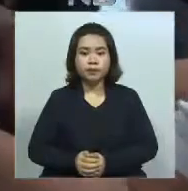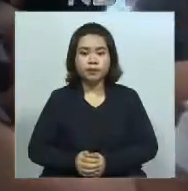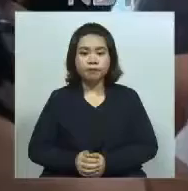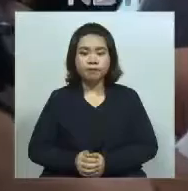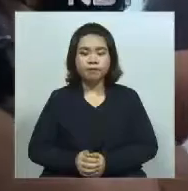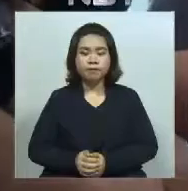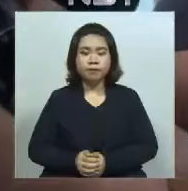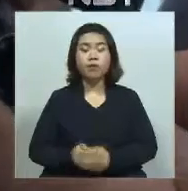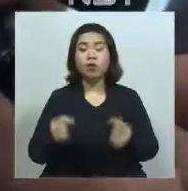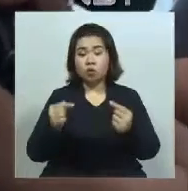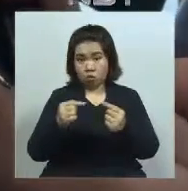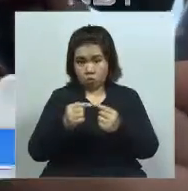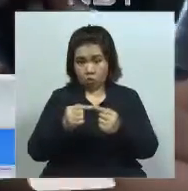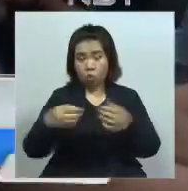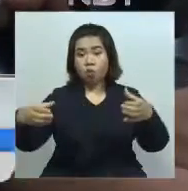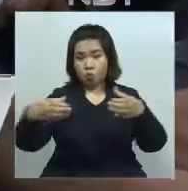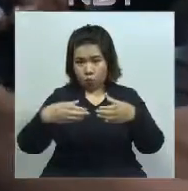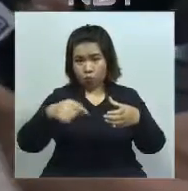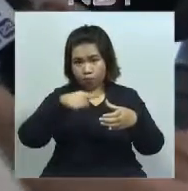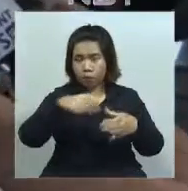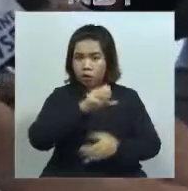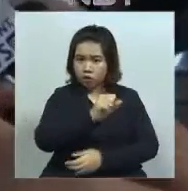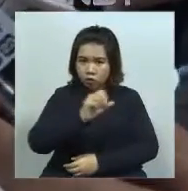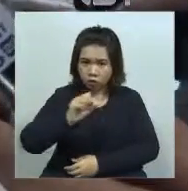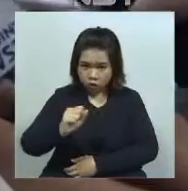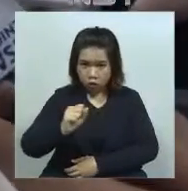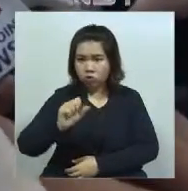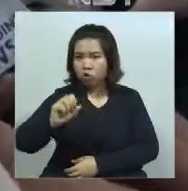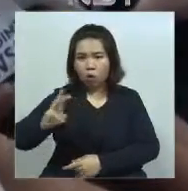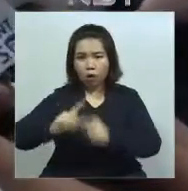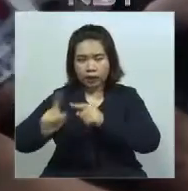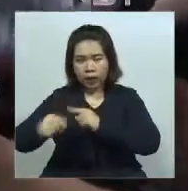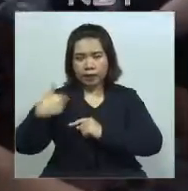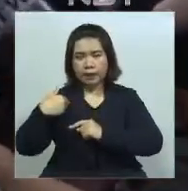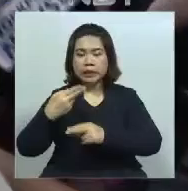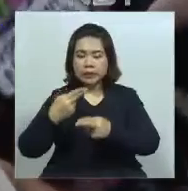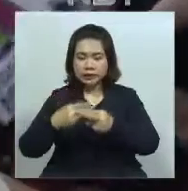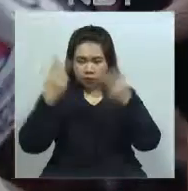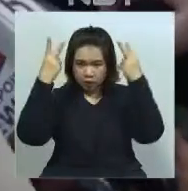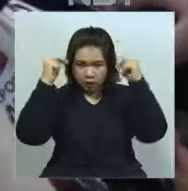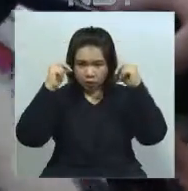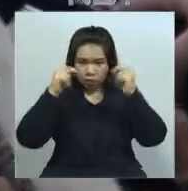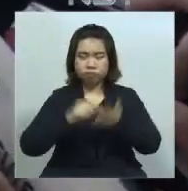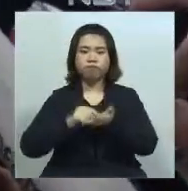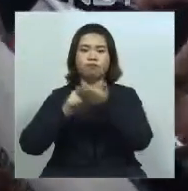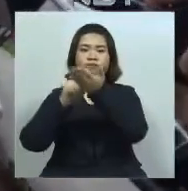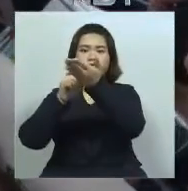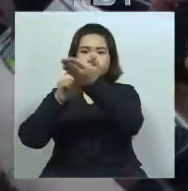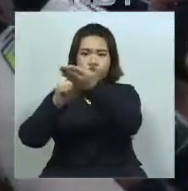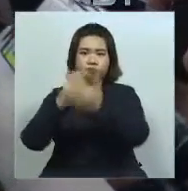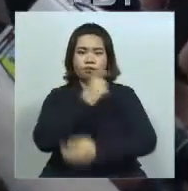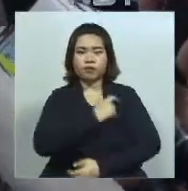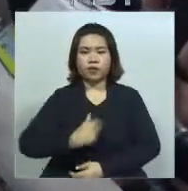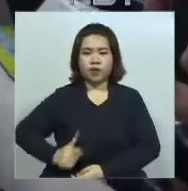ทางสภาก็จะเป็นผู้นำรายชื่อนายกรัฐมนตรีขึ้นทูลเกล้าทูลกระหม่อมถวาย